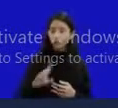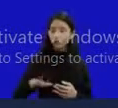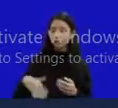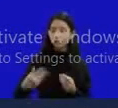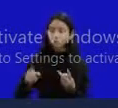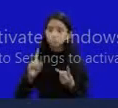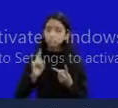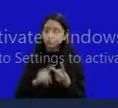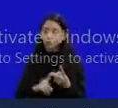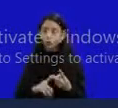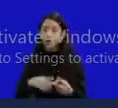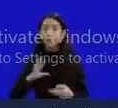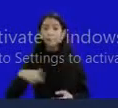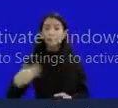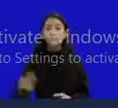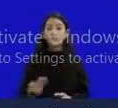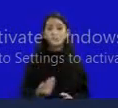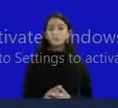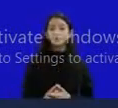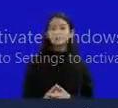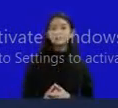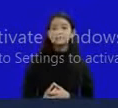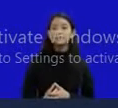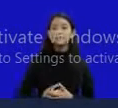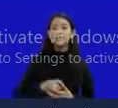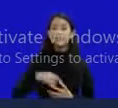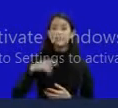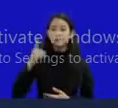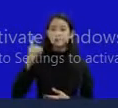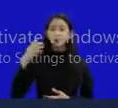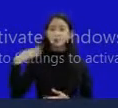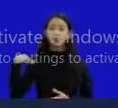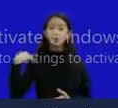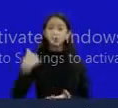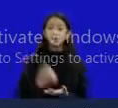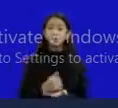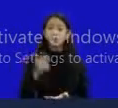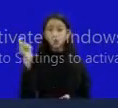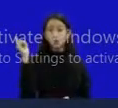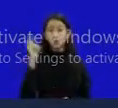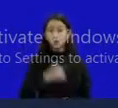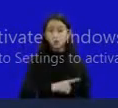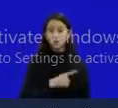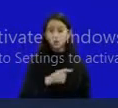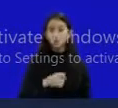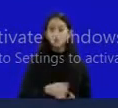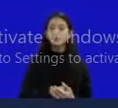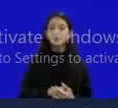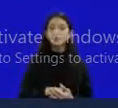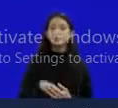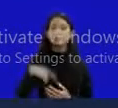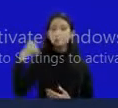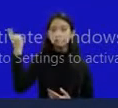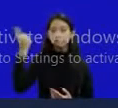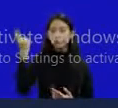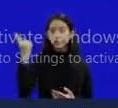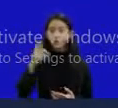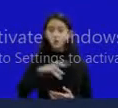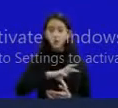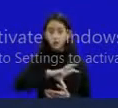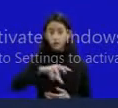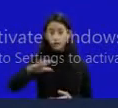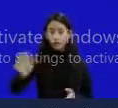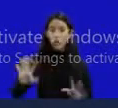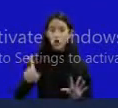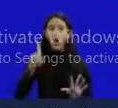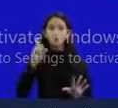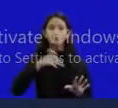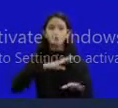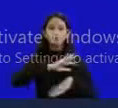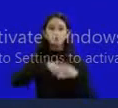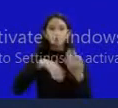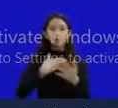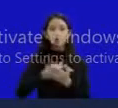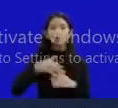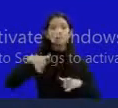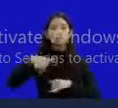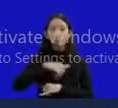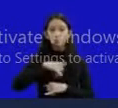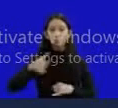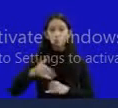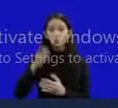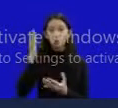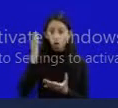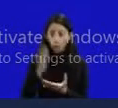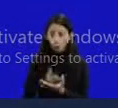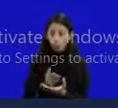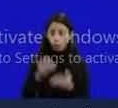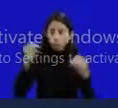Tapi ini adalah kewenang daripada pemerintah daerah ya tidak harus semuanya serentak tidak harus